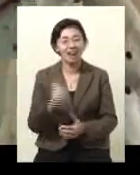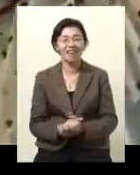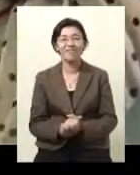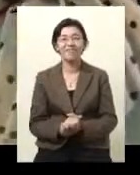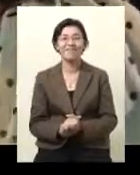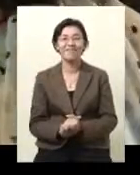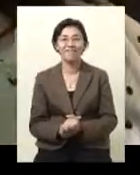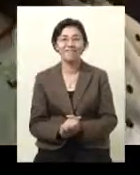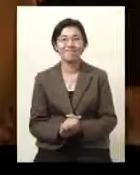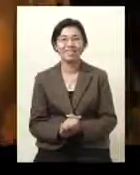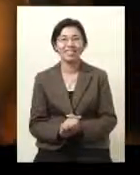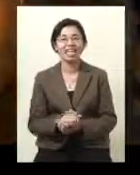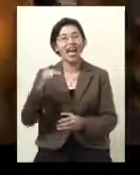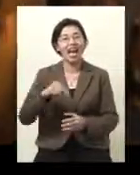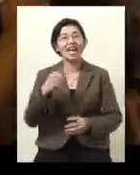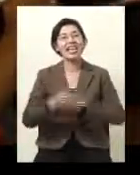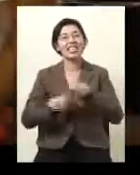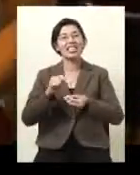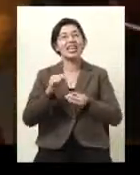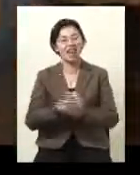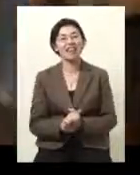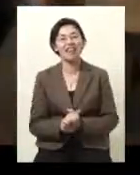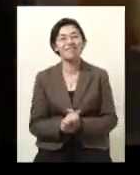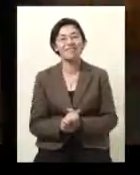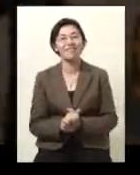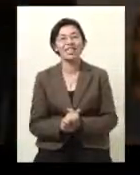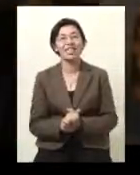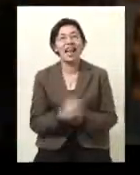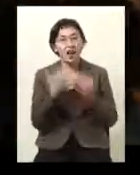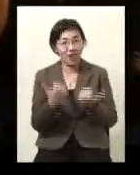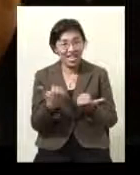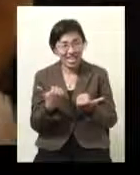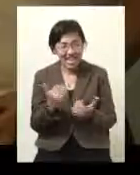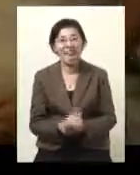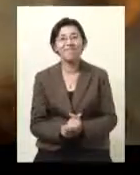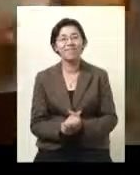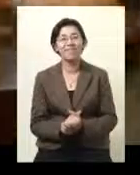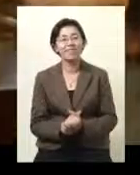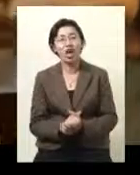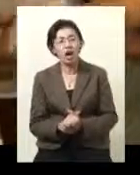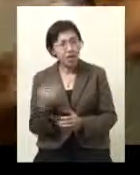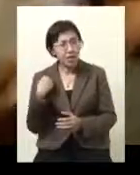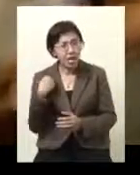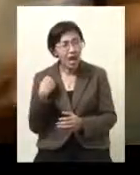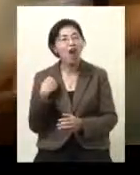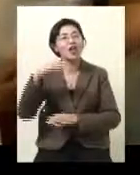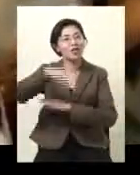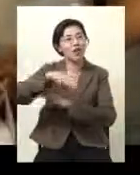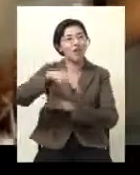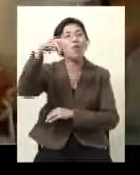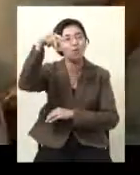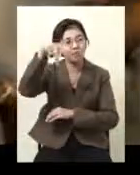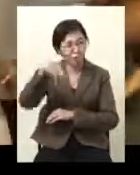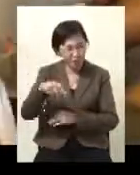ากันได้นะคะตลาดสดเมืองชะอำนะคะ ครับแต่สำหรับการเปิดท้ายนี้มีเฉพาะช่วงเย็นวันพุธน